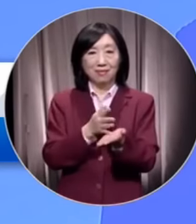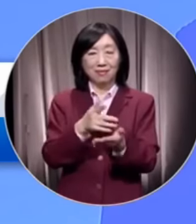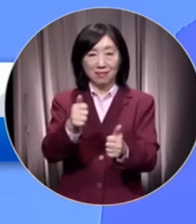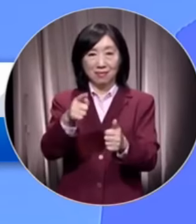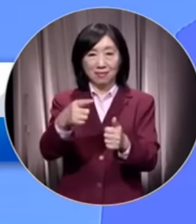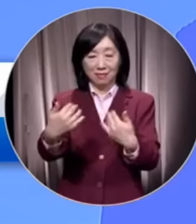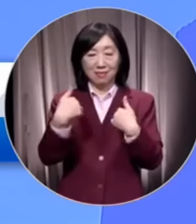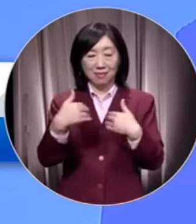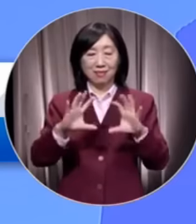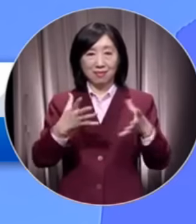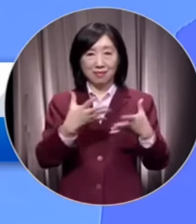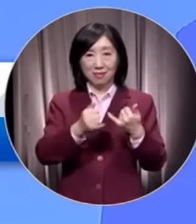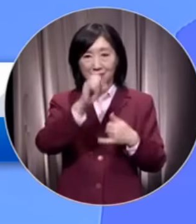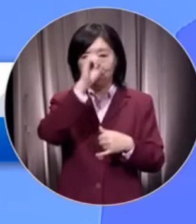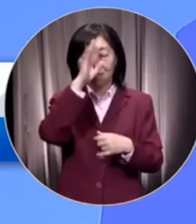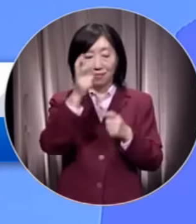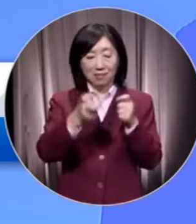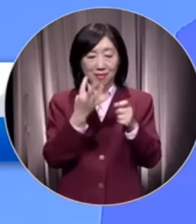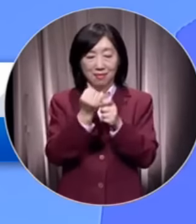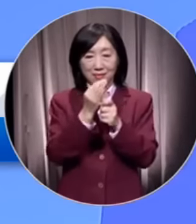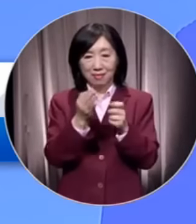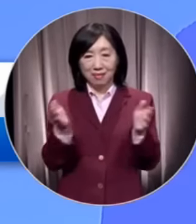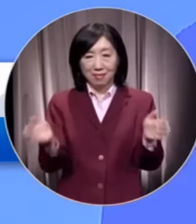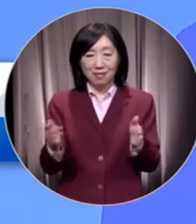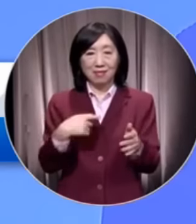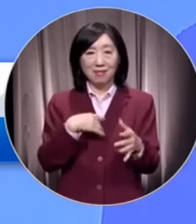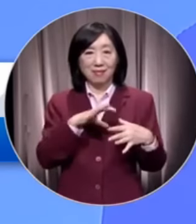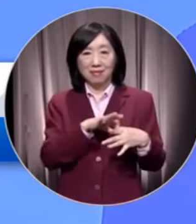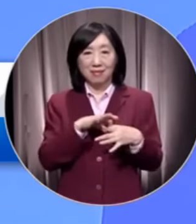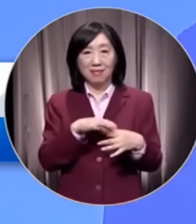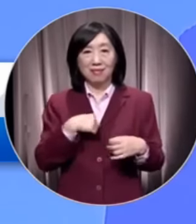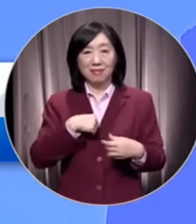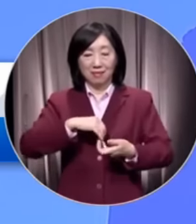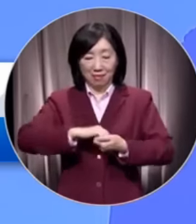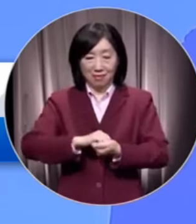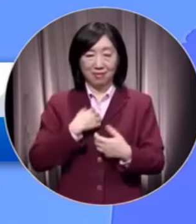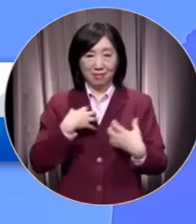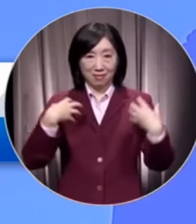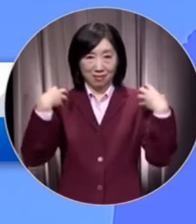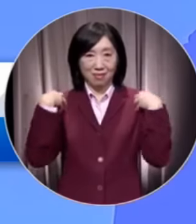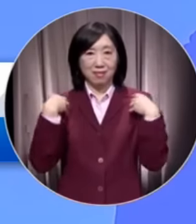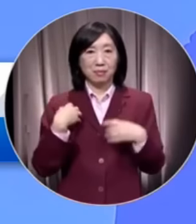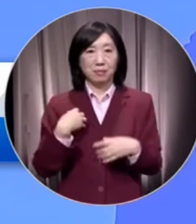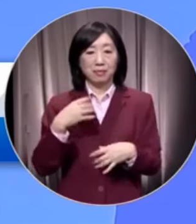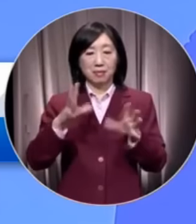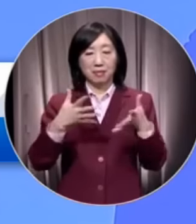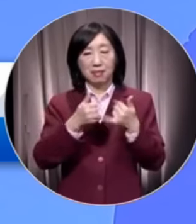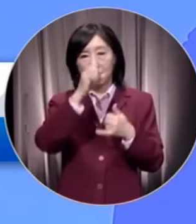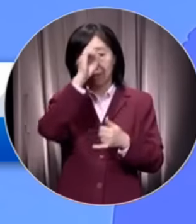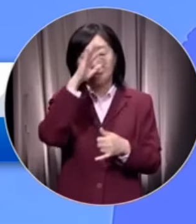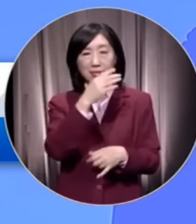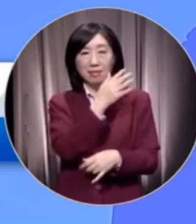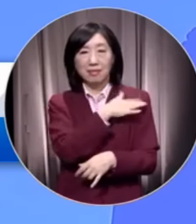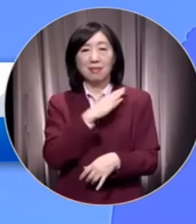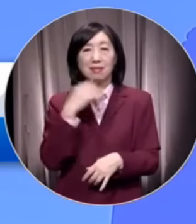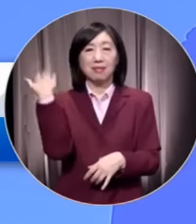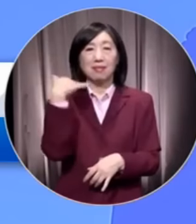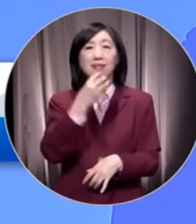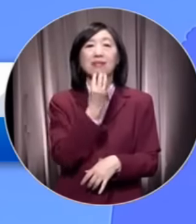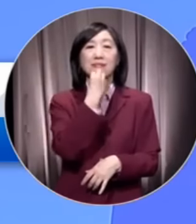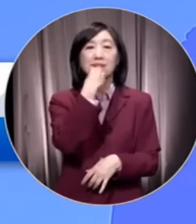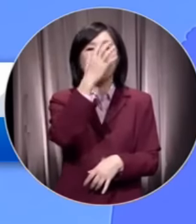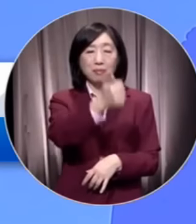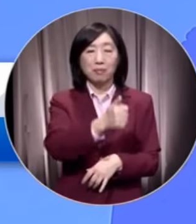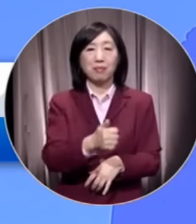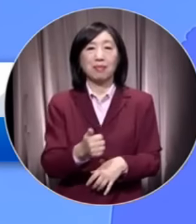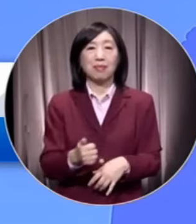民党二十几年来的关心，我必须承担国民党过去不管从李登辉主席、